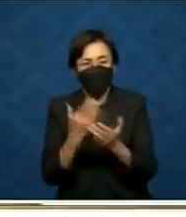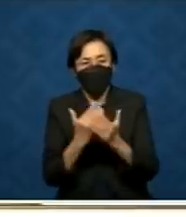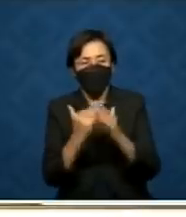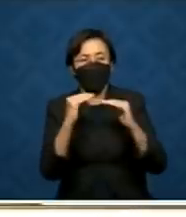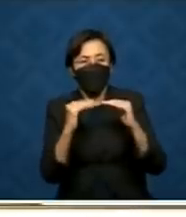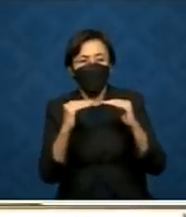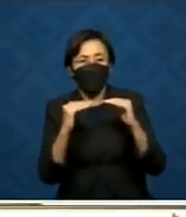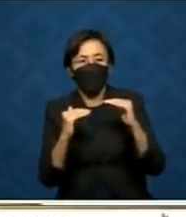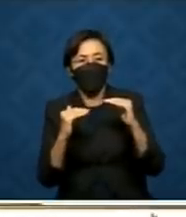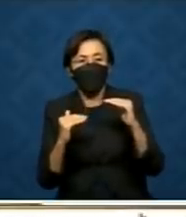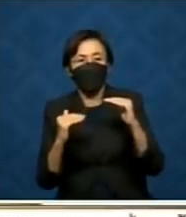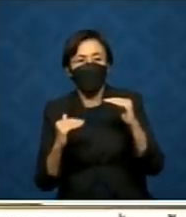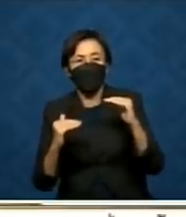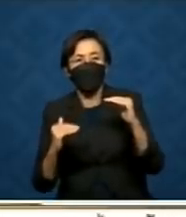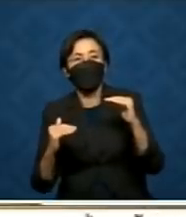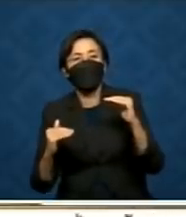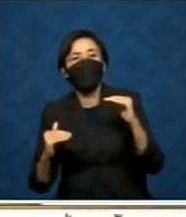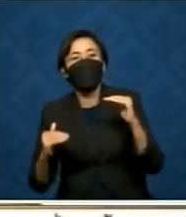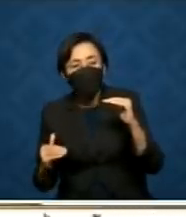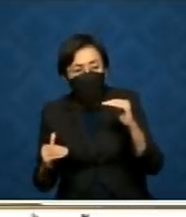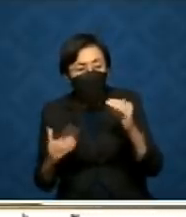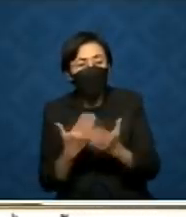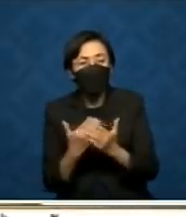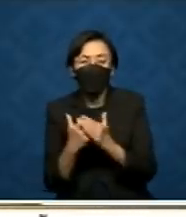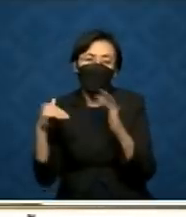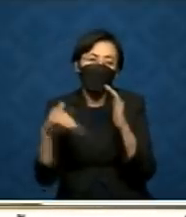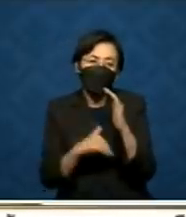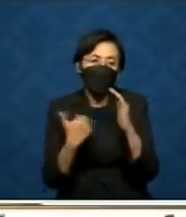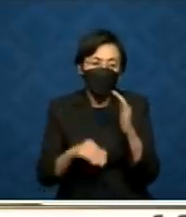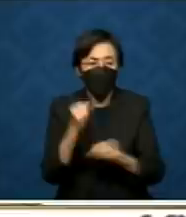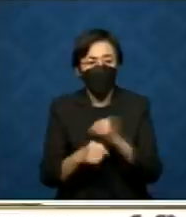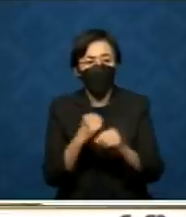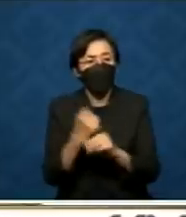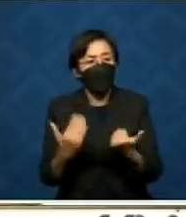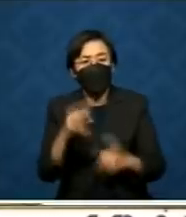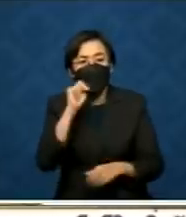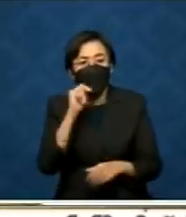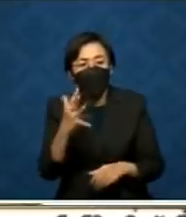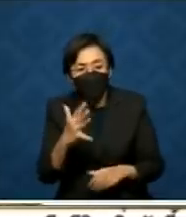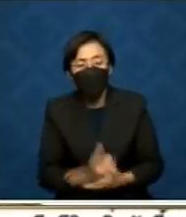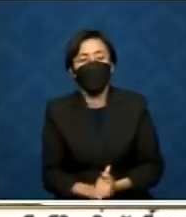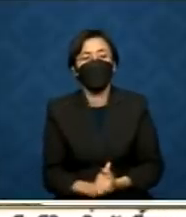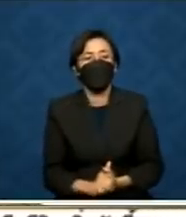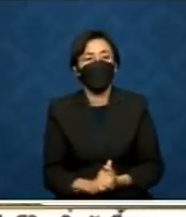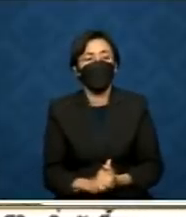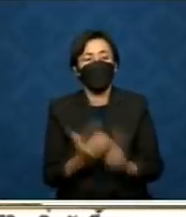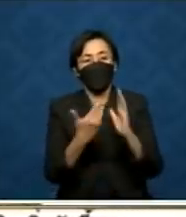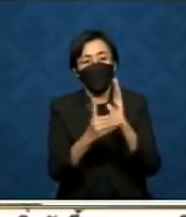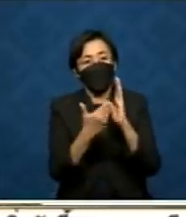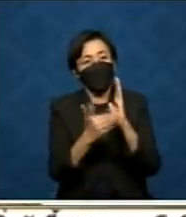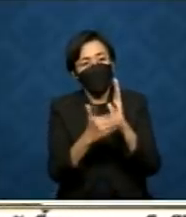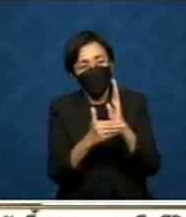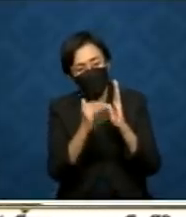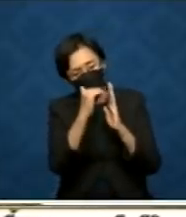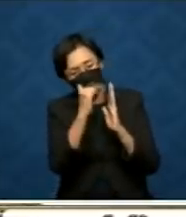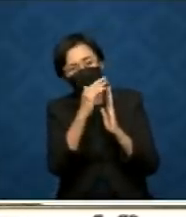เรื่อยมาแล้วตกไม่พอนี่ปีนี้แล้งนะโดยว่าอีสานบ้านผมแล้วเหนือ